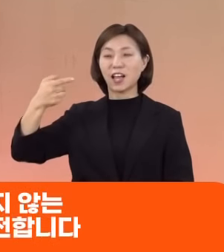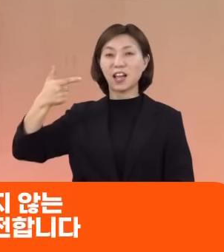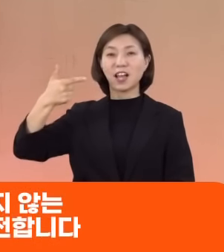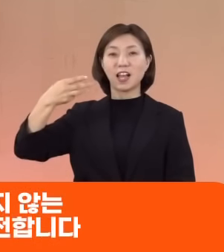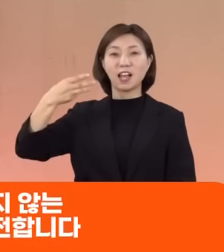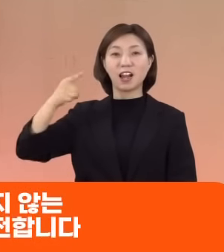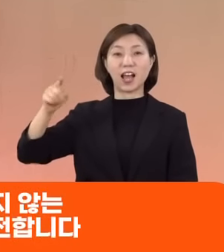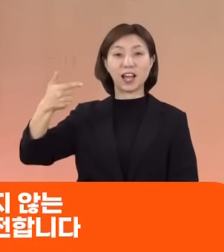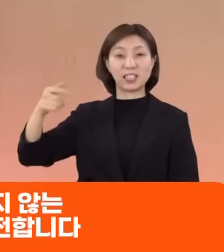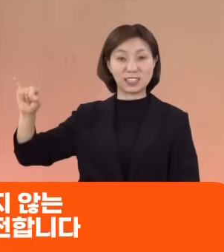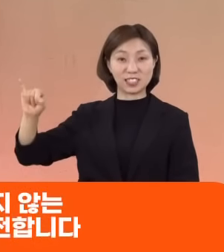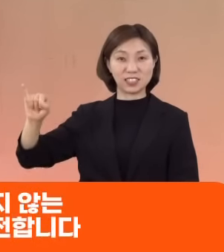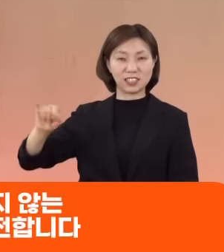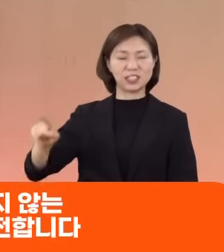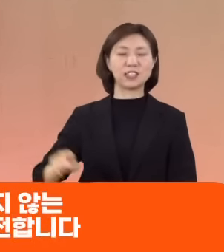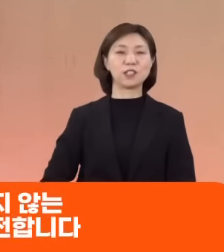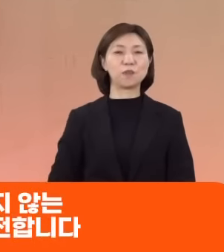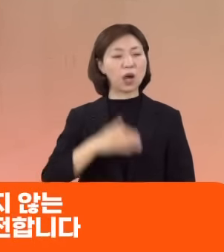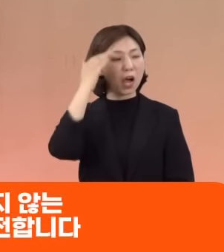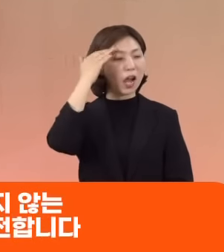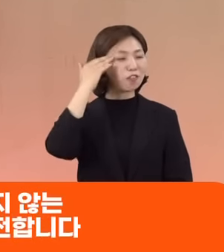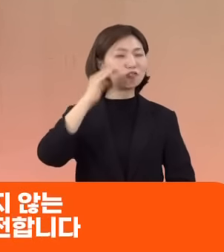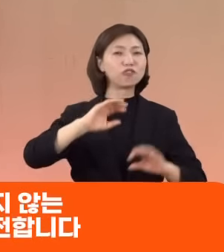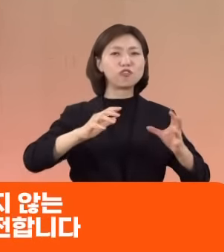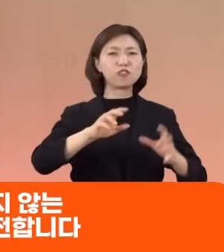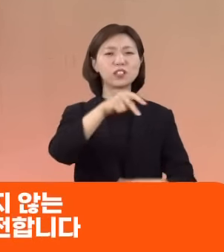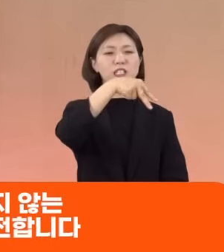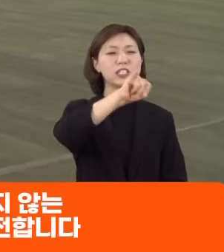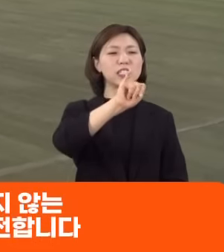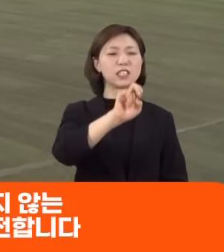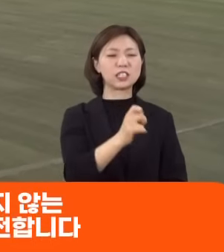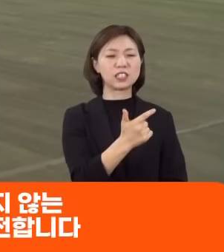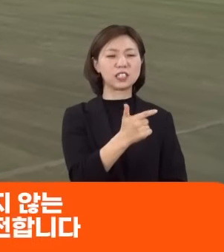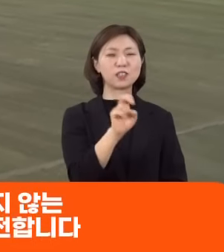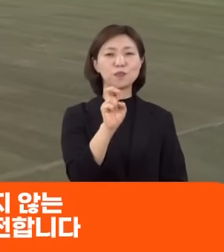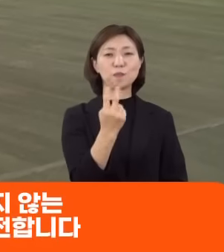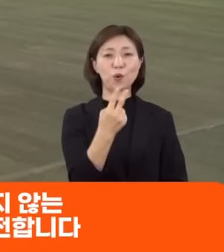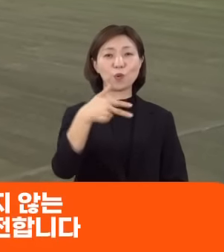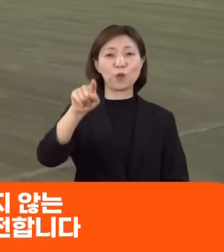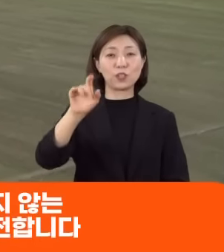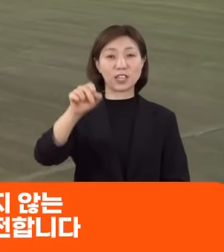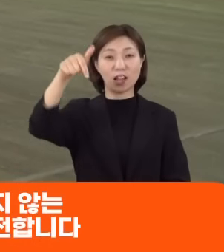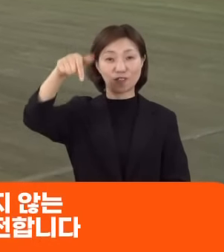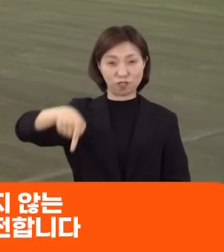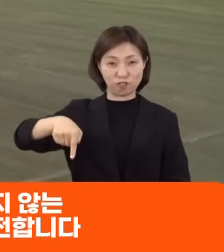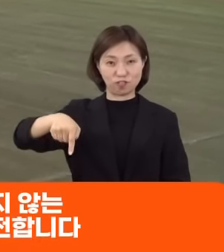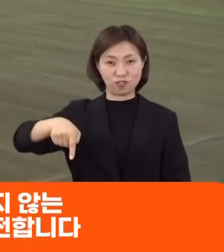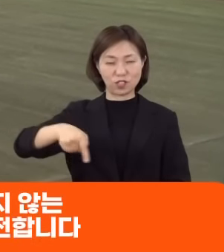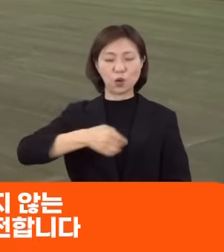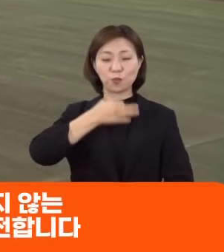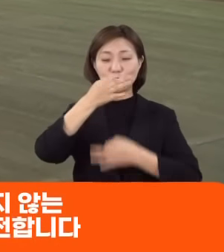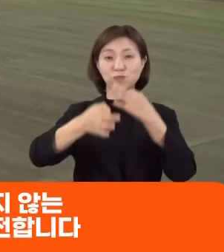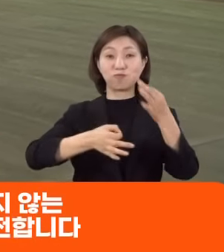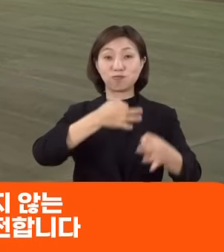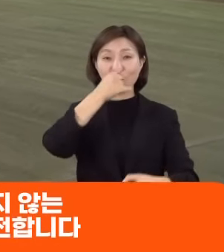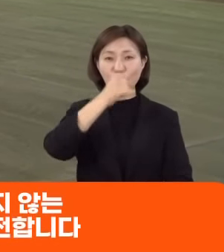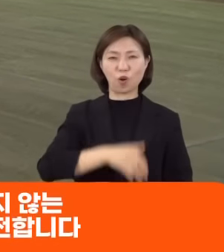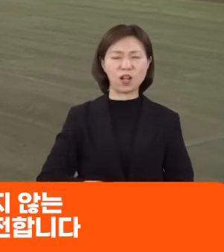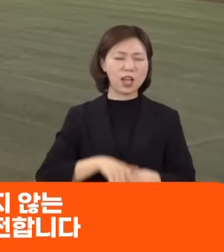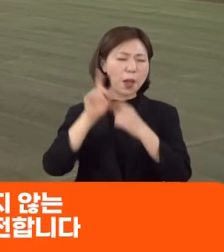부릅니다 대비주 신묘장구 다라니 매일 대비주